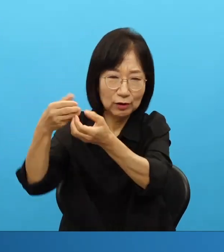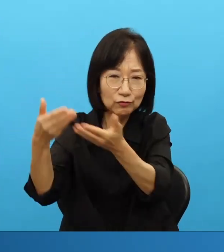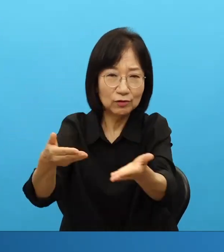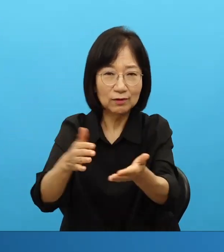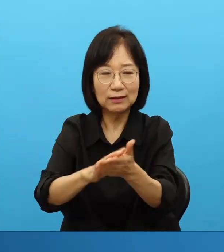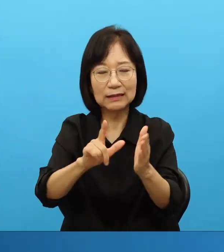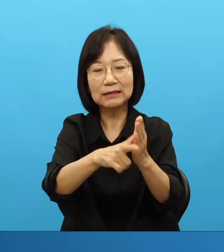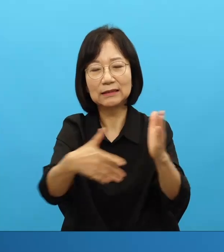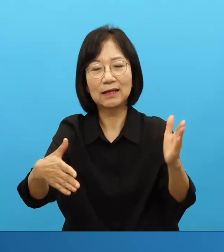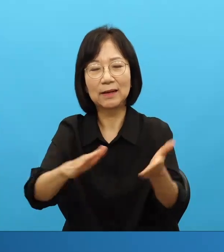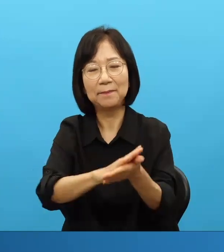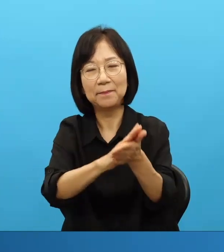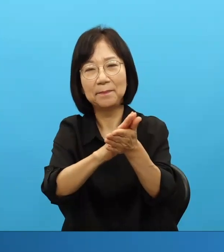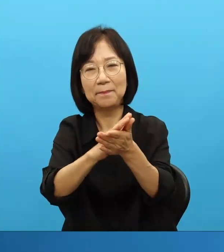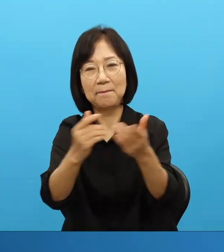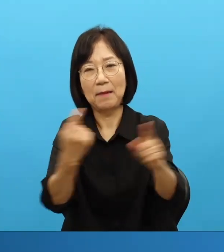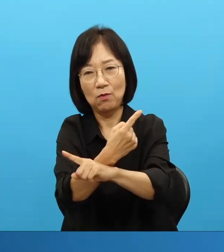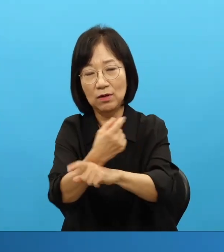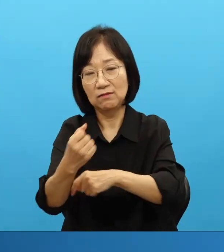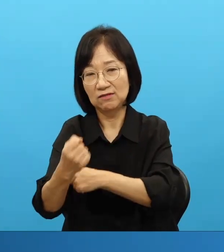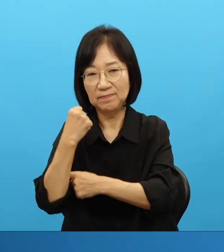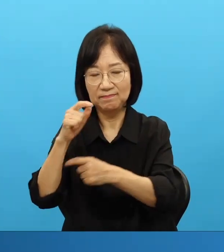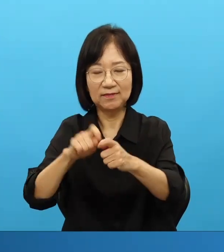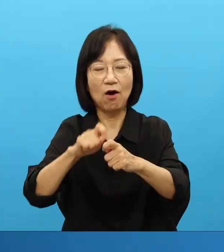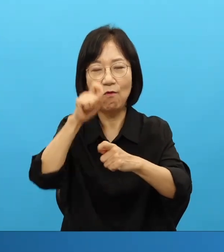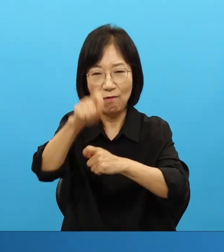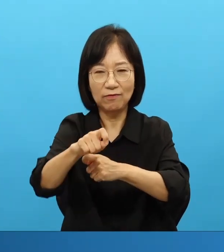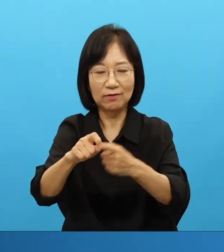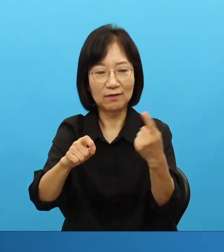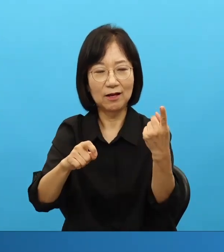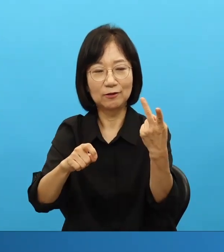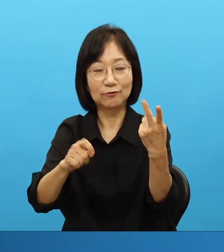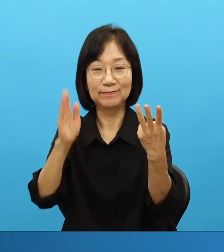바꾸는 힘 영원 등 세 강의 메시지를 전했습니다.